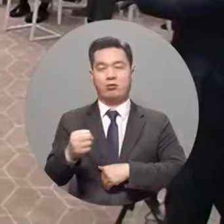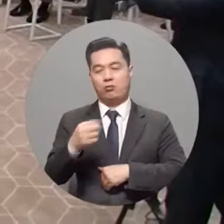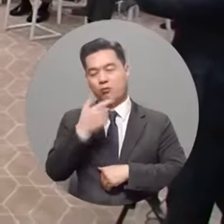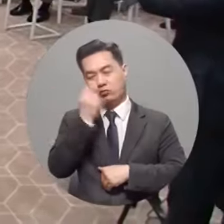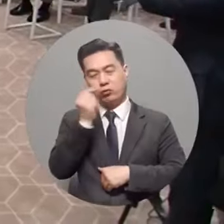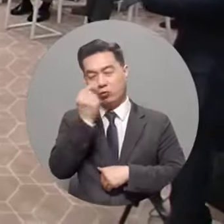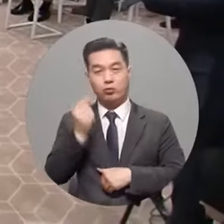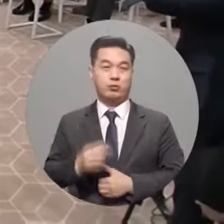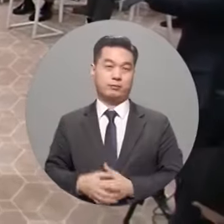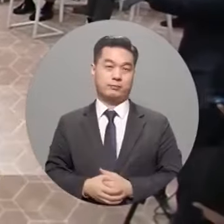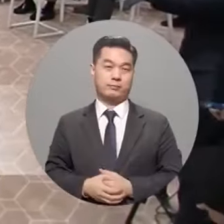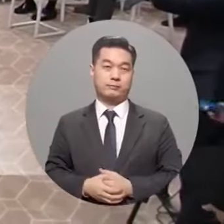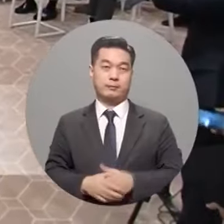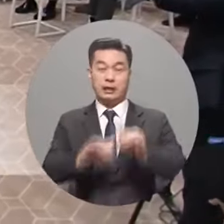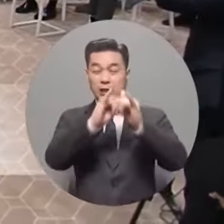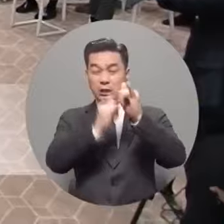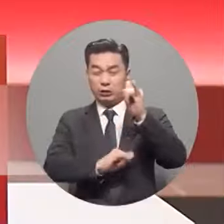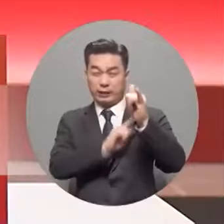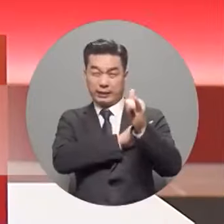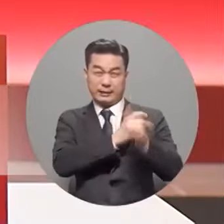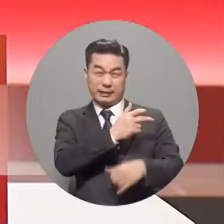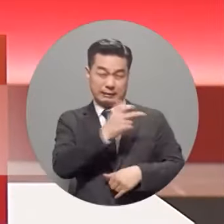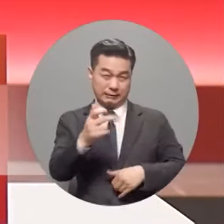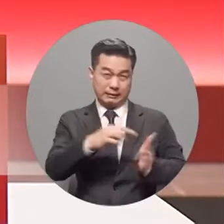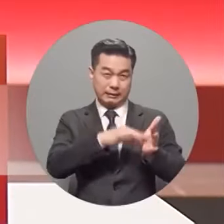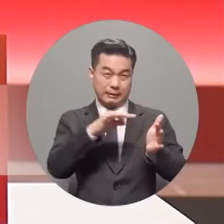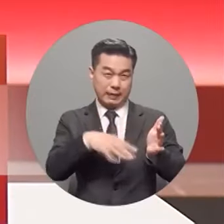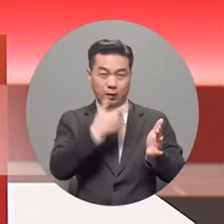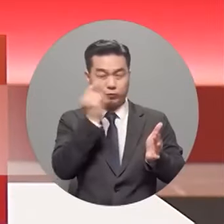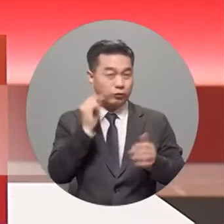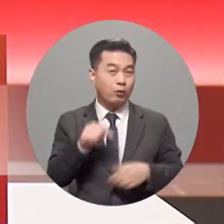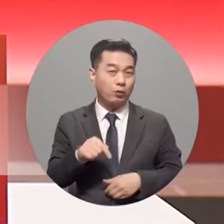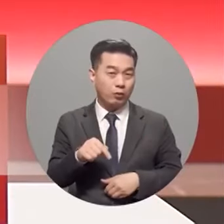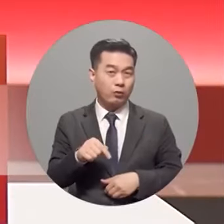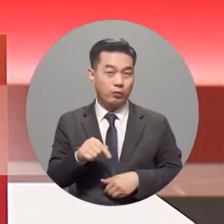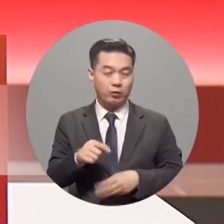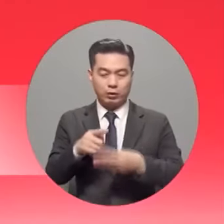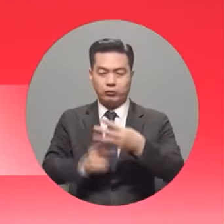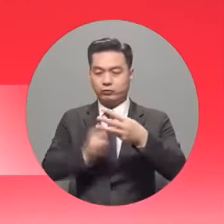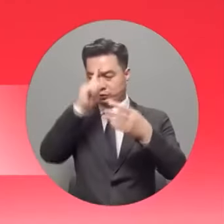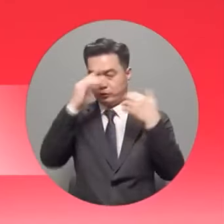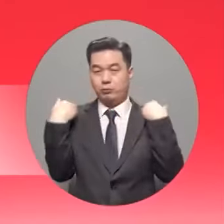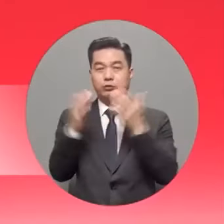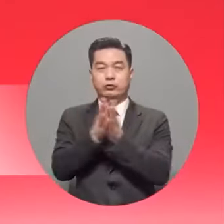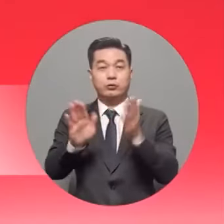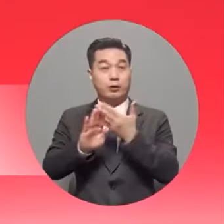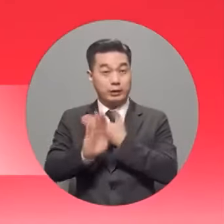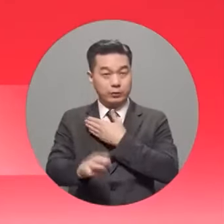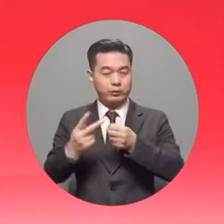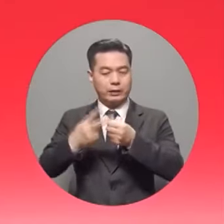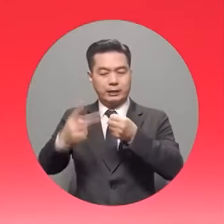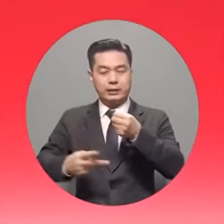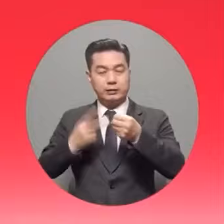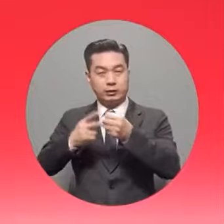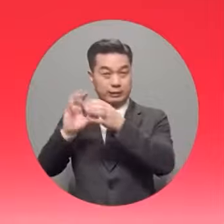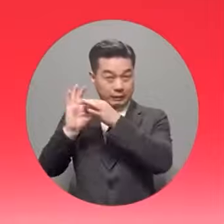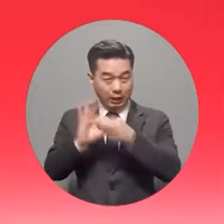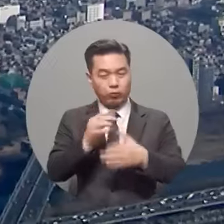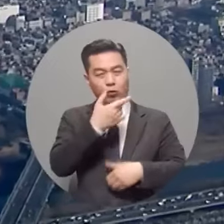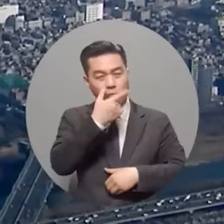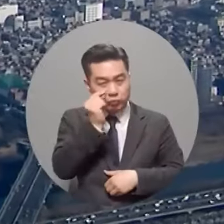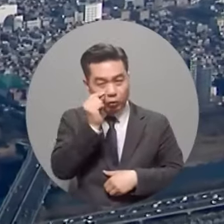거쳤습니다 역대 최대 규모의 세수 펑크 윤성열 정부 출범 후 2년 연속 세수 부족입니다